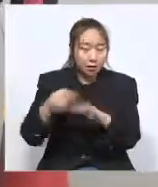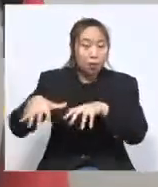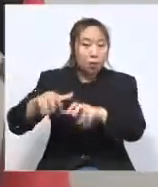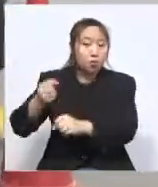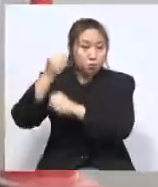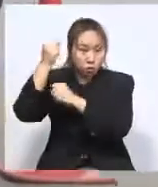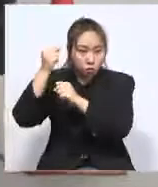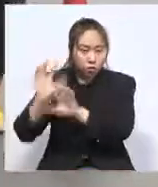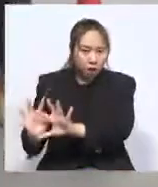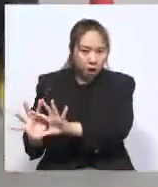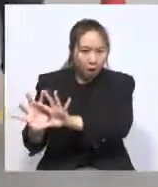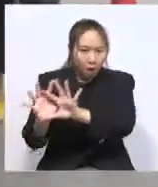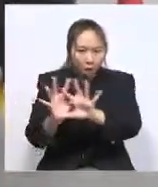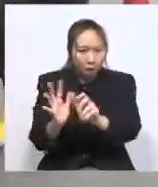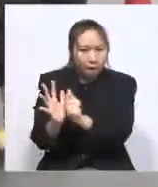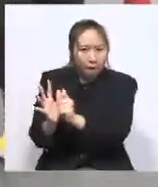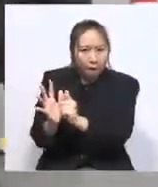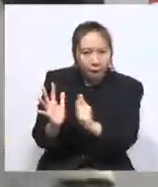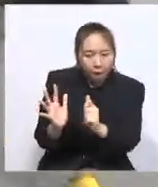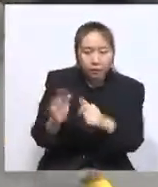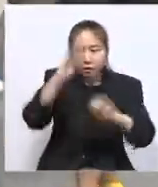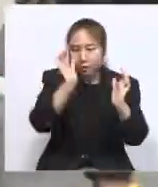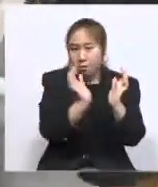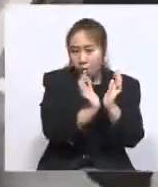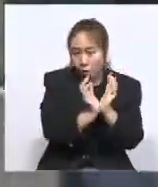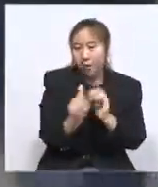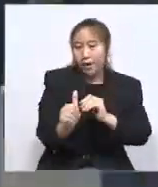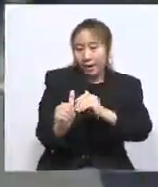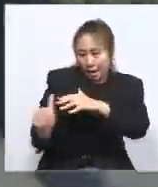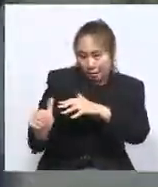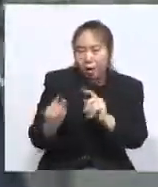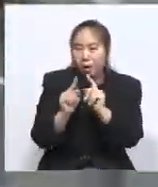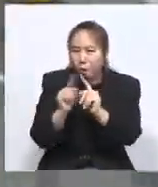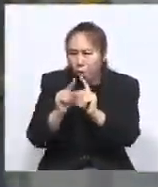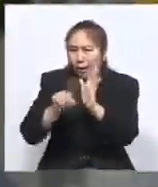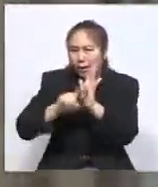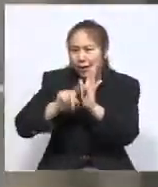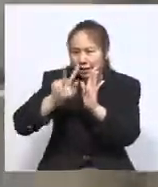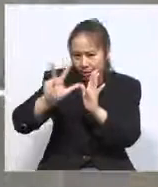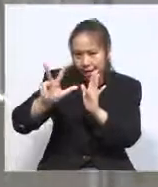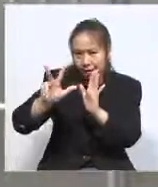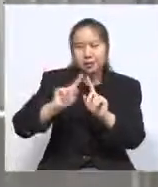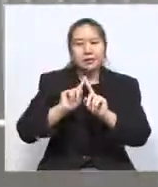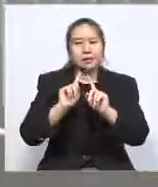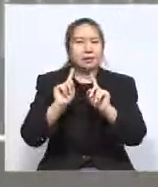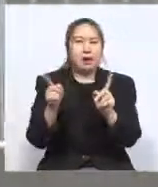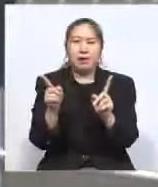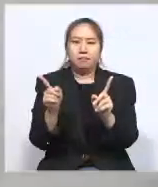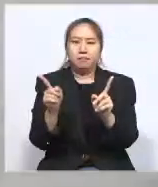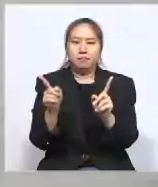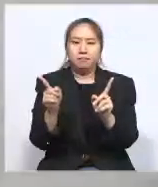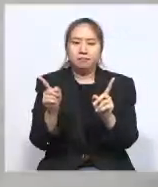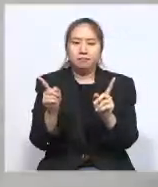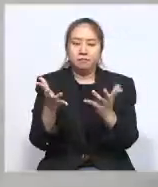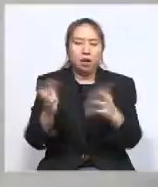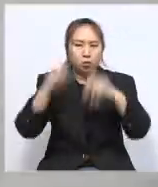างตำรวจและทางแกนนำเองก็มีการพยายามเจรจากันอยู่ประมาณ3ครั้งนะครับแต่ว่าท้ายที่สุดก็ยังไม่สามารถหา